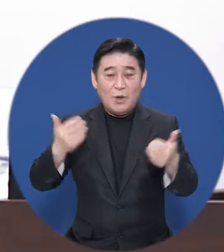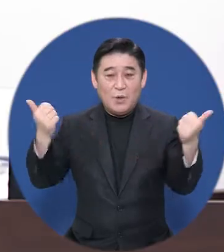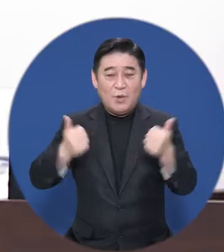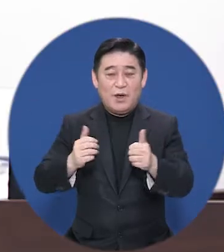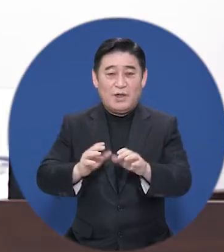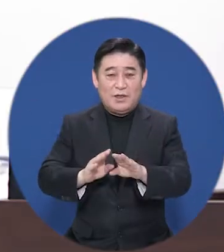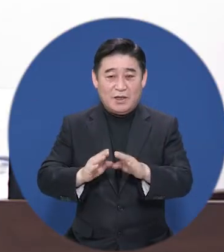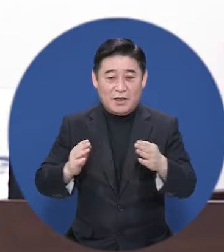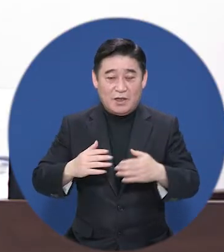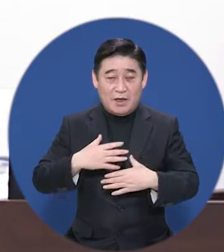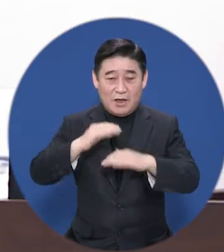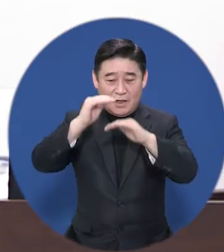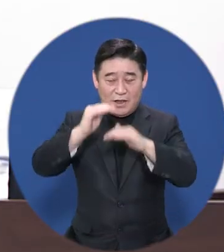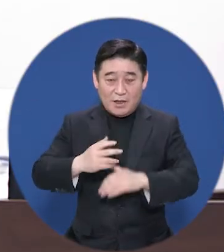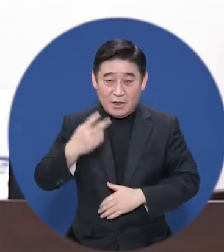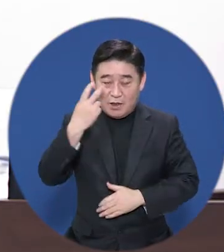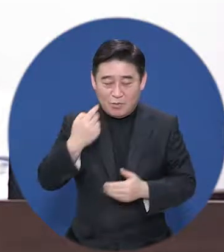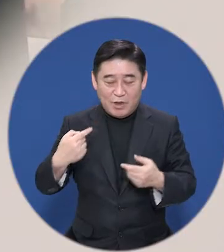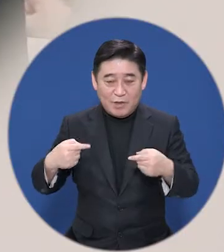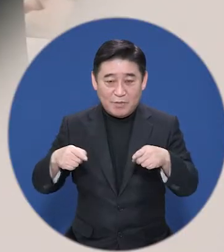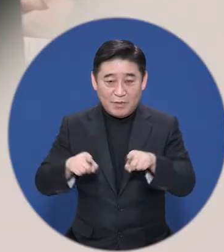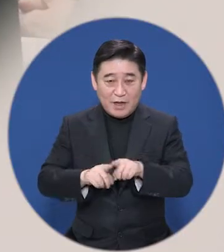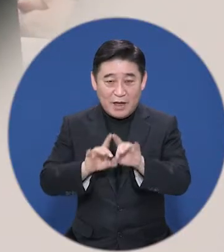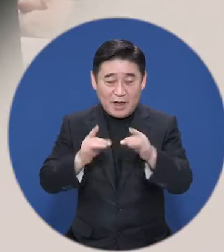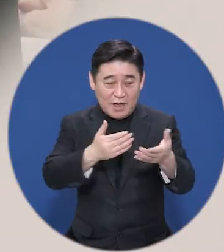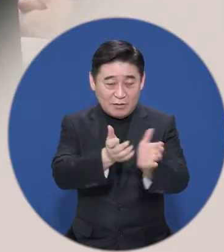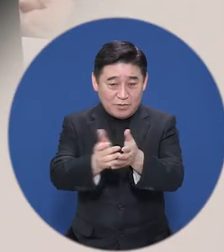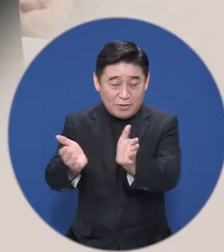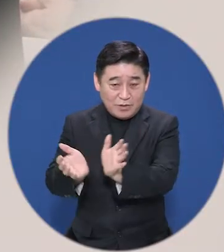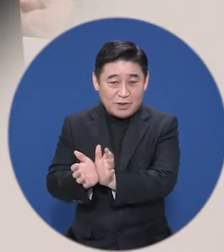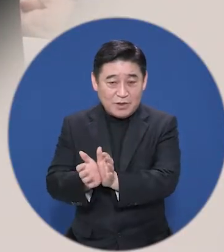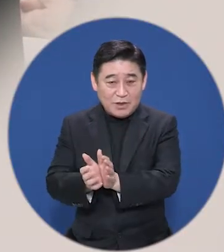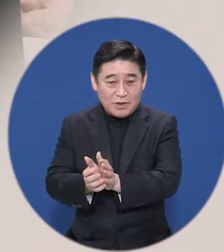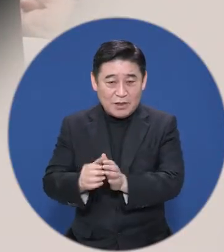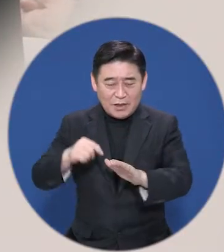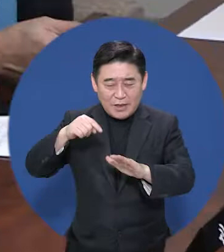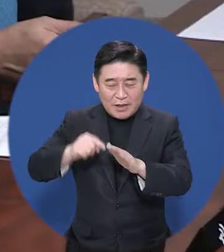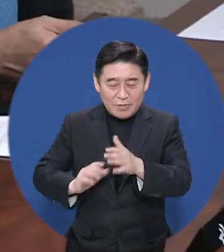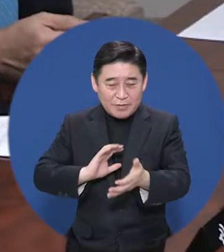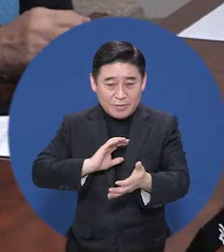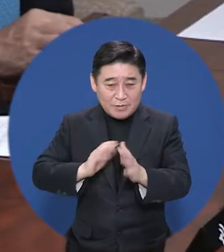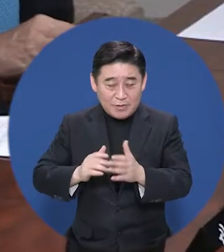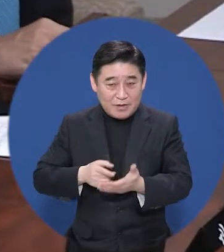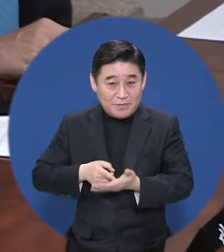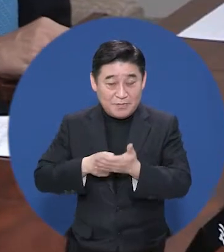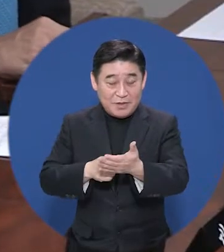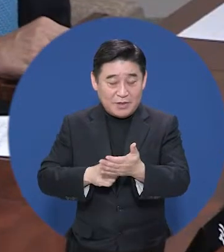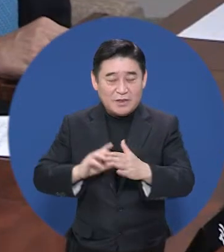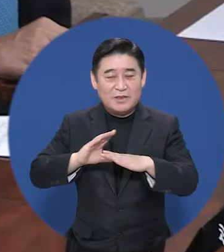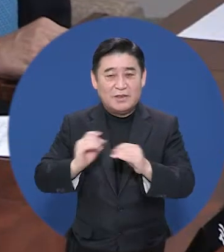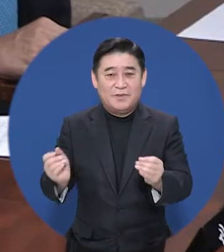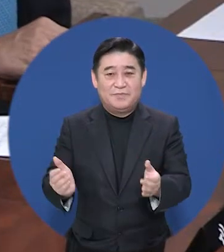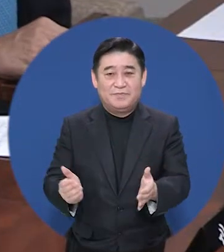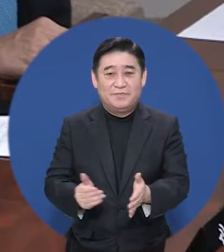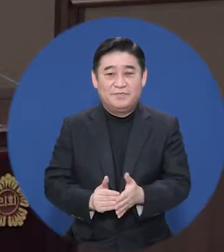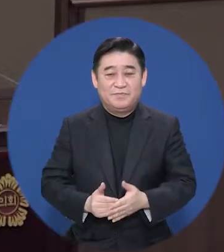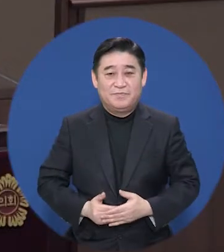본회의를 열고 안건 검토와 함께 각 상임위원회에서 심도 있게 논의돼 부의된 안건을